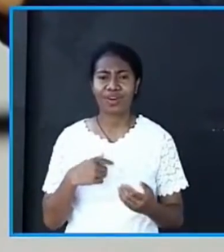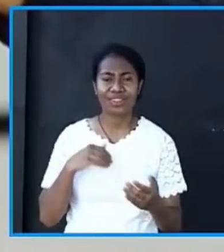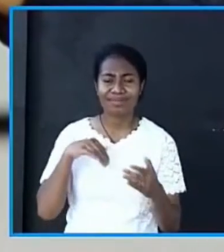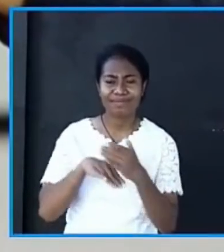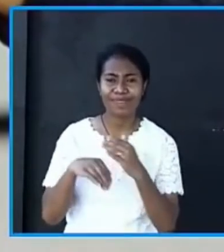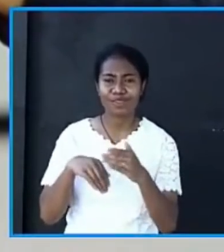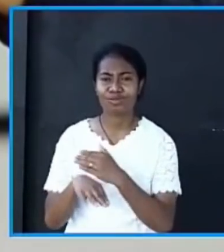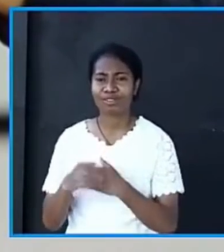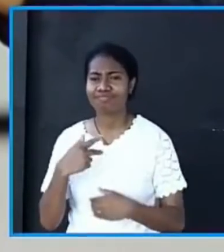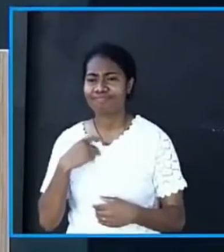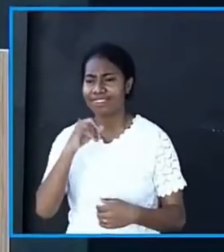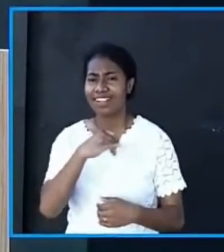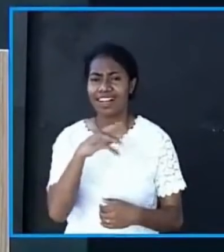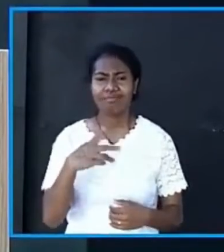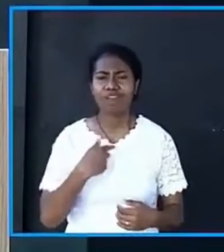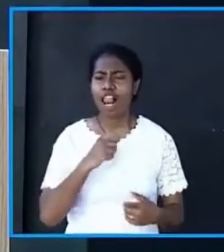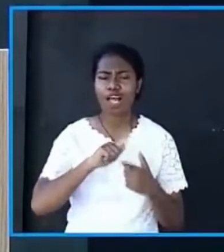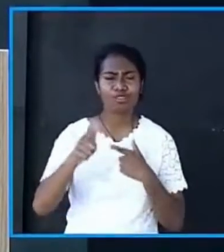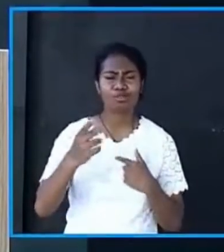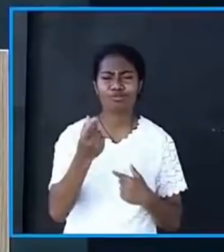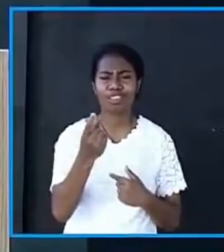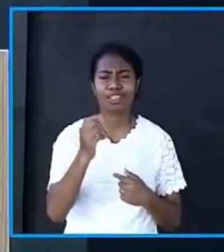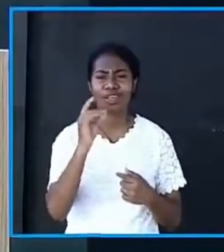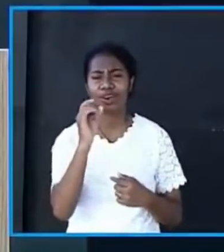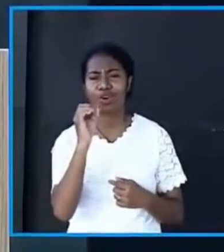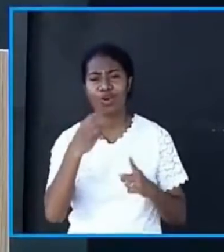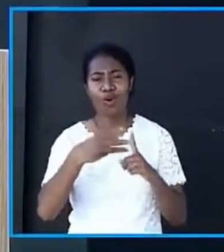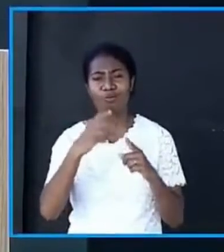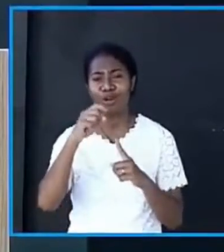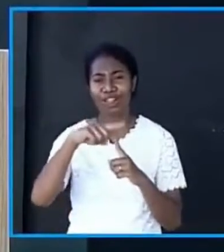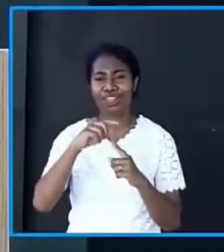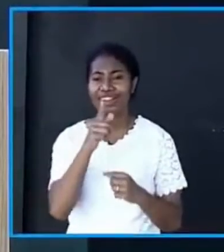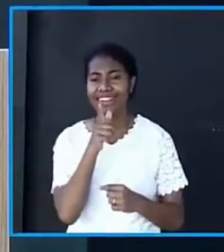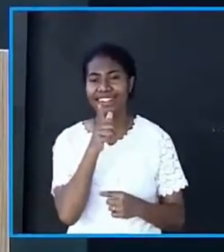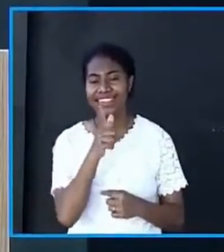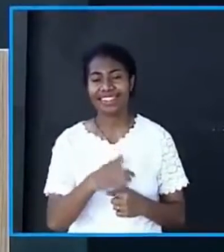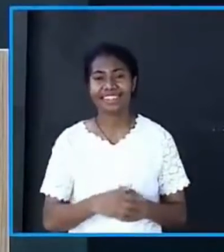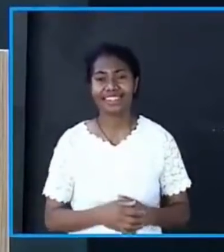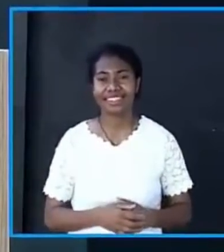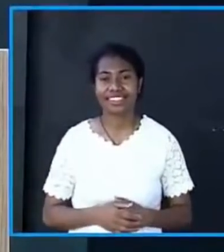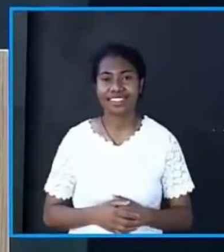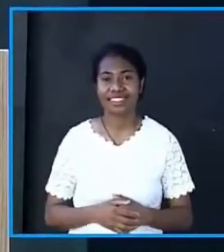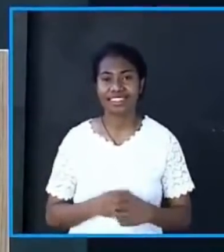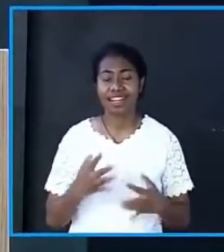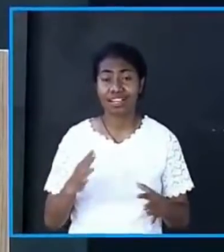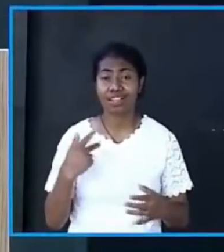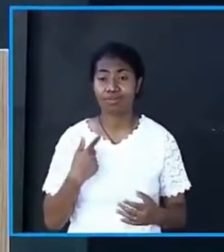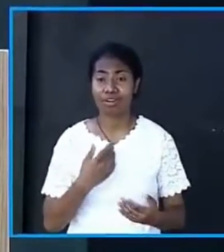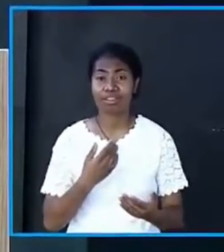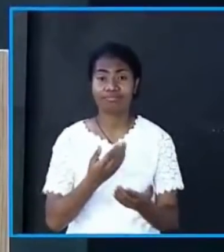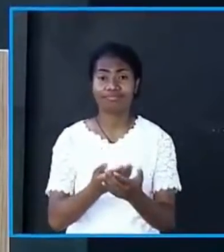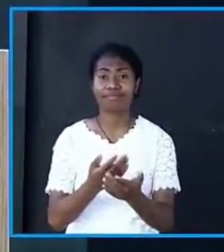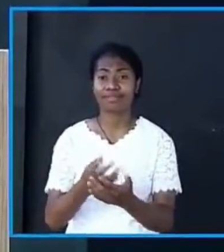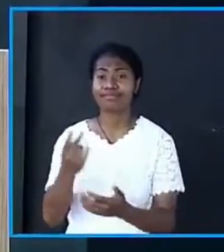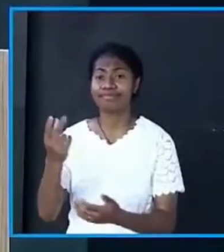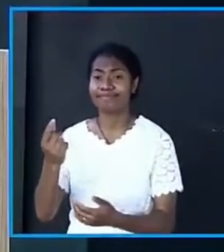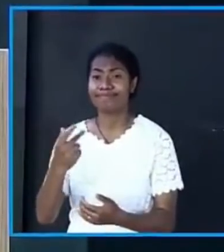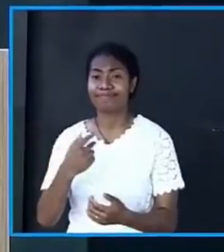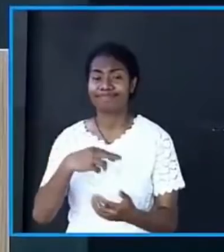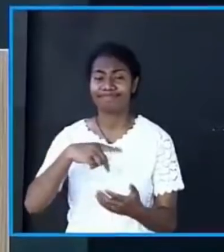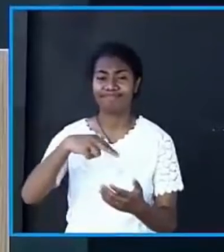123 segala tuh susah sekali ya bolong dtv beli sampai gila itu